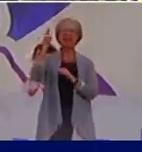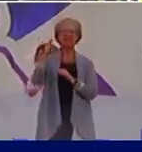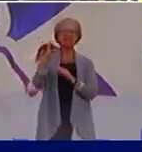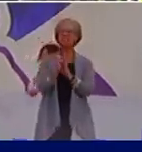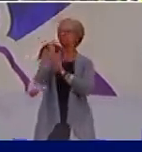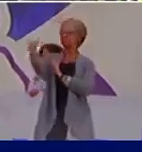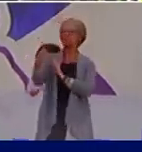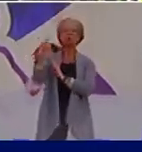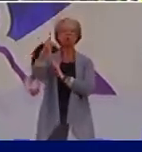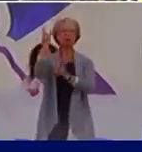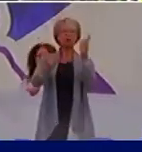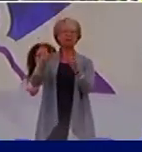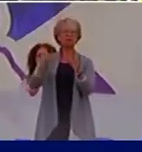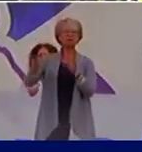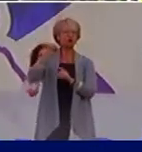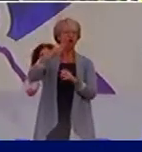sua gentaglia,